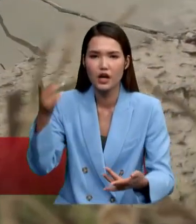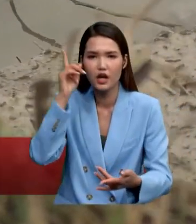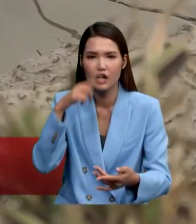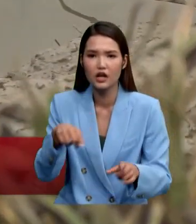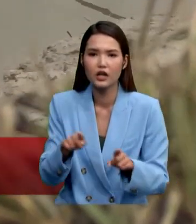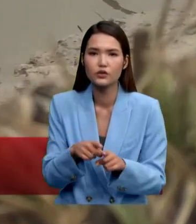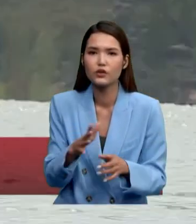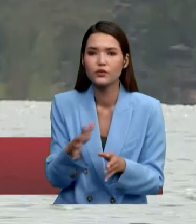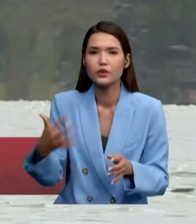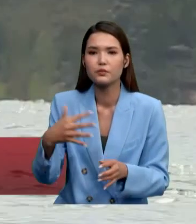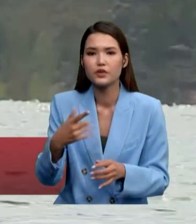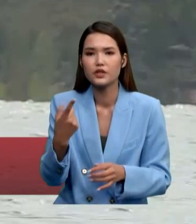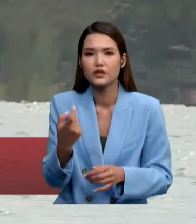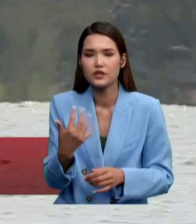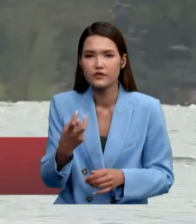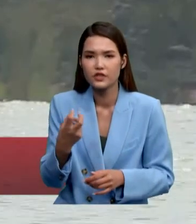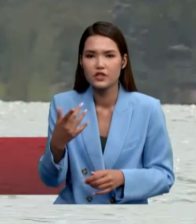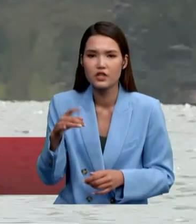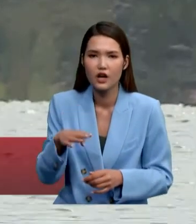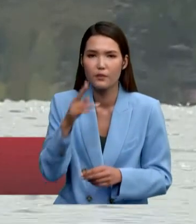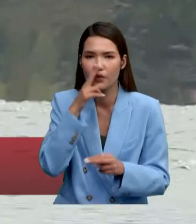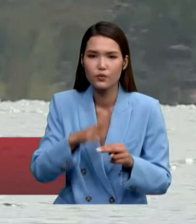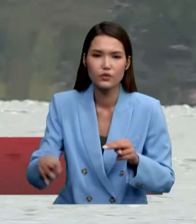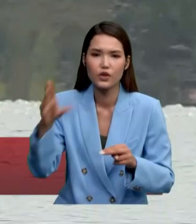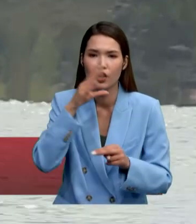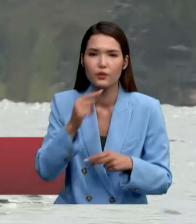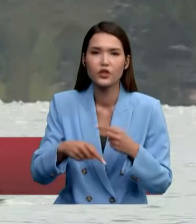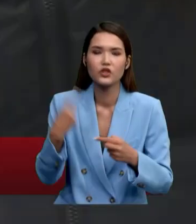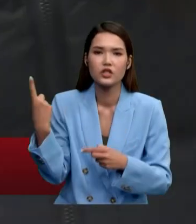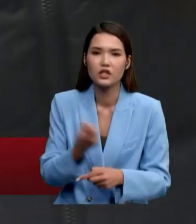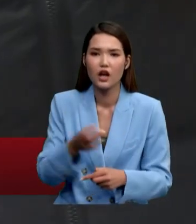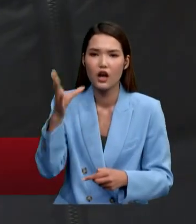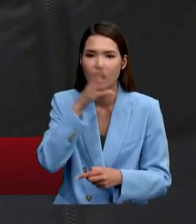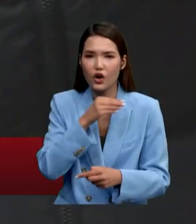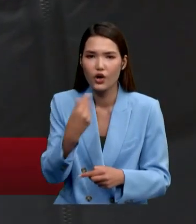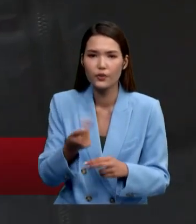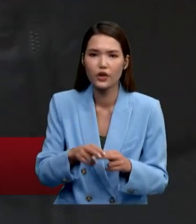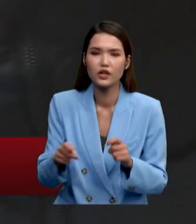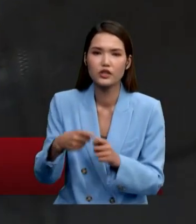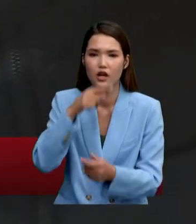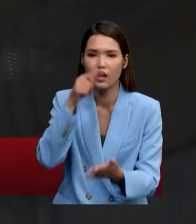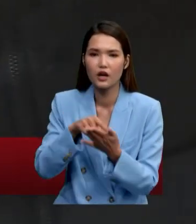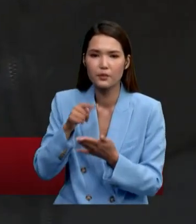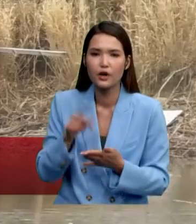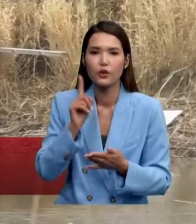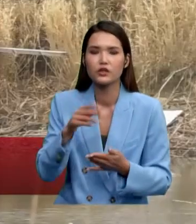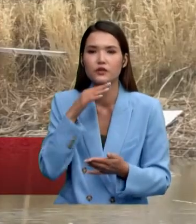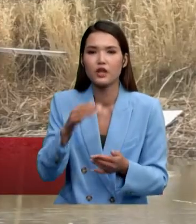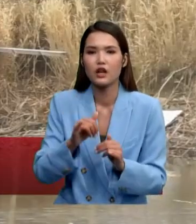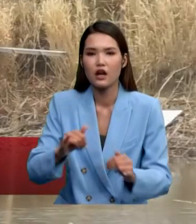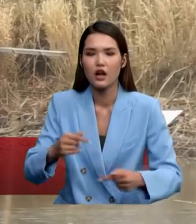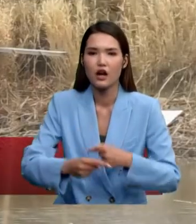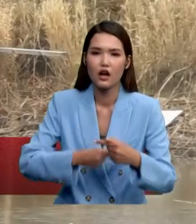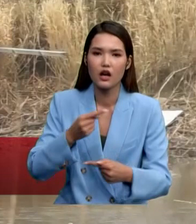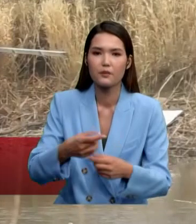всего 150-200 граммов, уничтожается бакланами уже через неделю. Но есть и хорошие новости. Теперь тем, кто занимается разведением